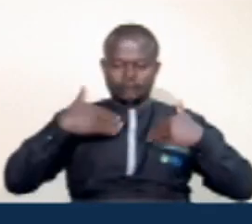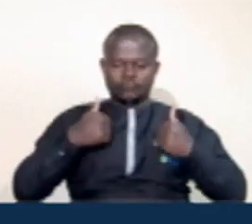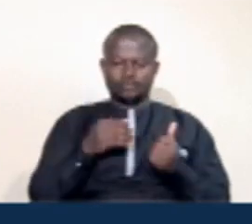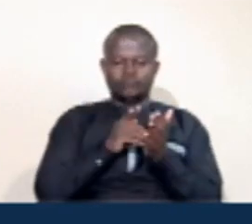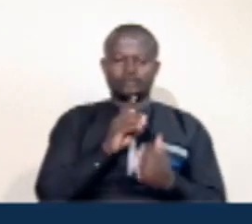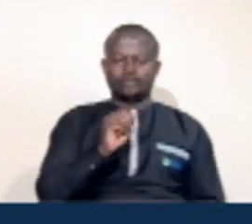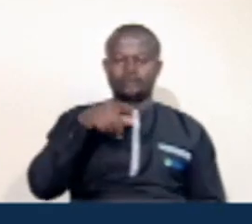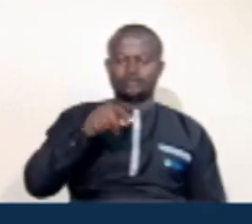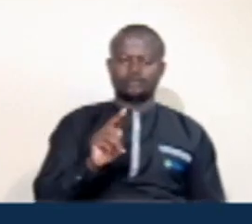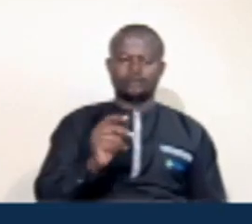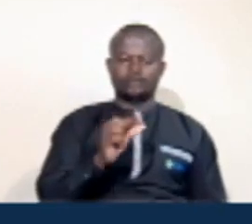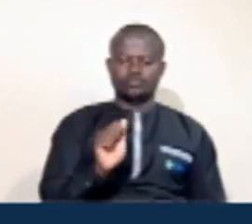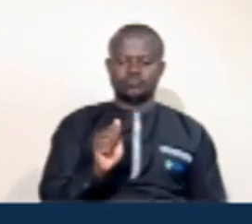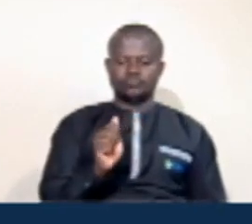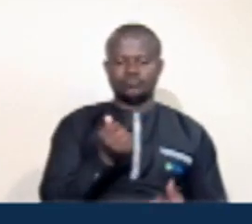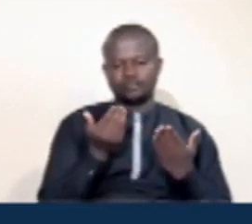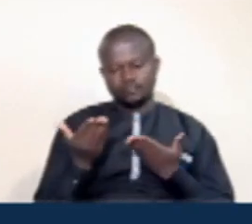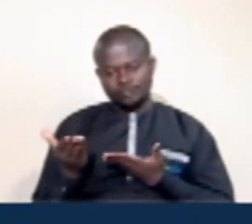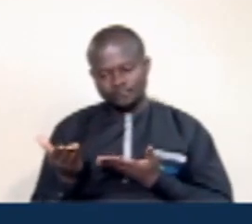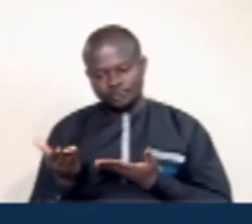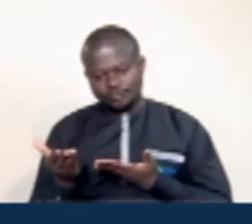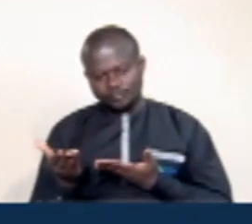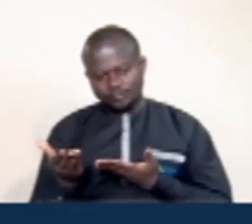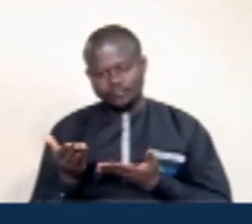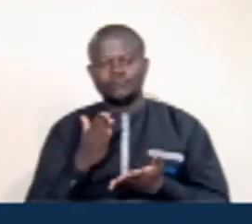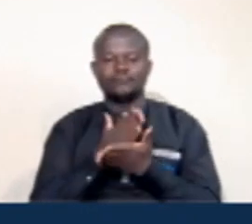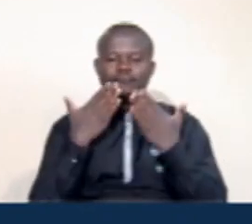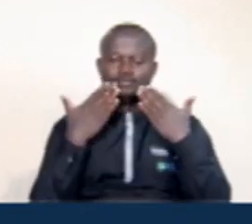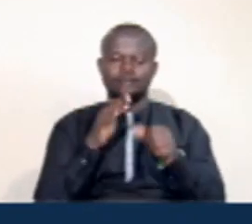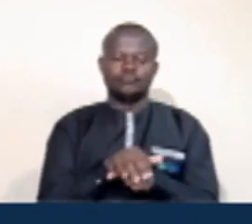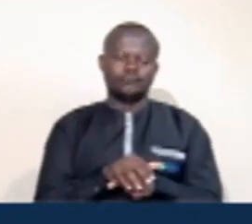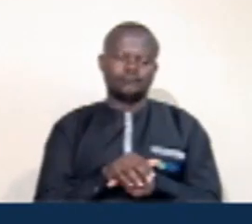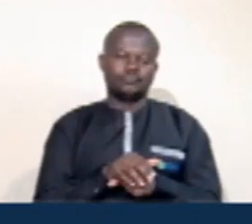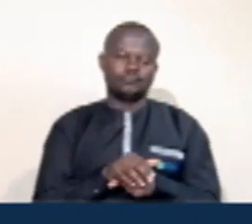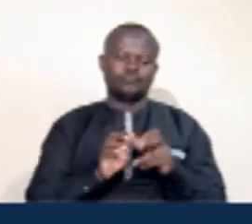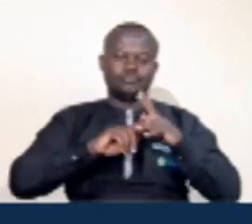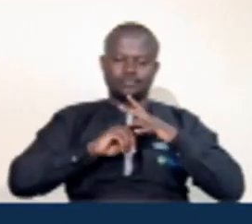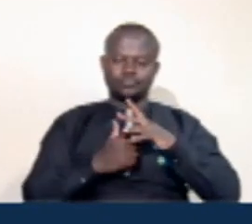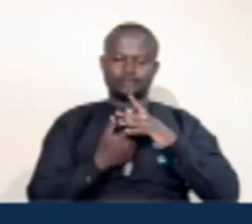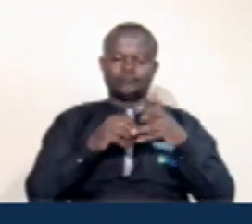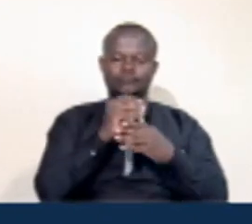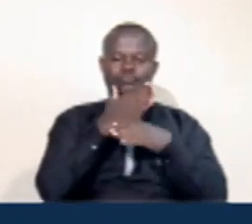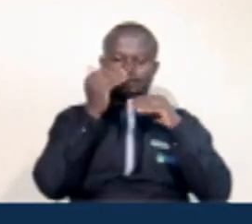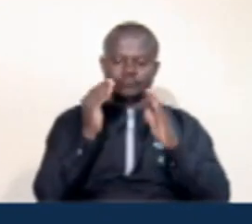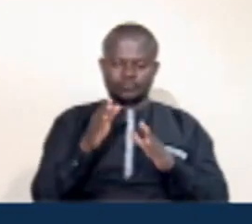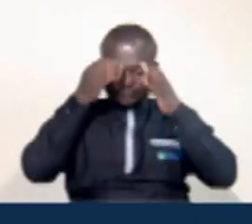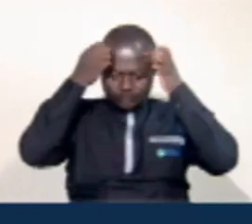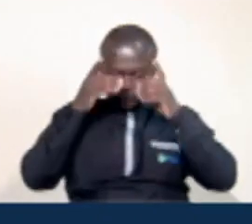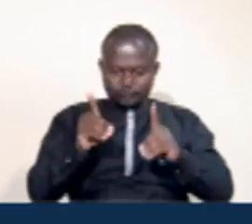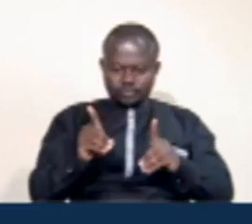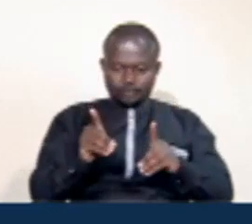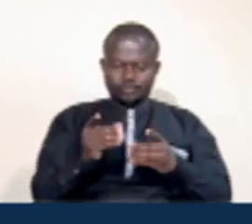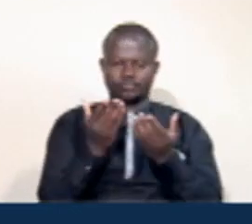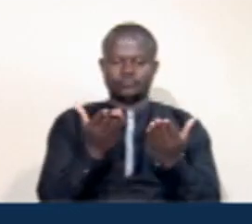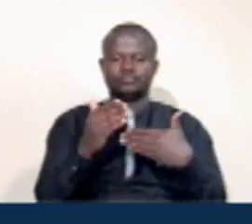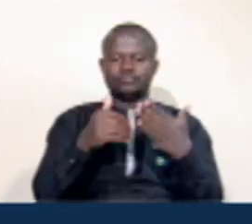ni Dr. Impunga Tarsis Dr. tubahaye ikaze urakoze cyane duhere muri Ministeri y'Uburezi